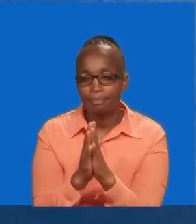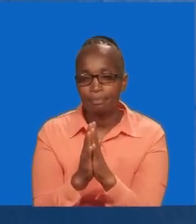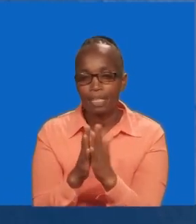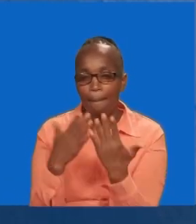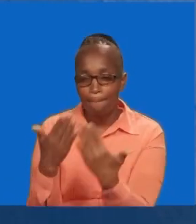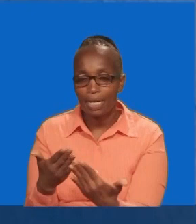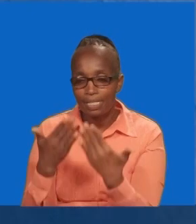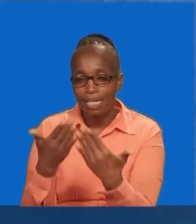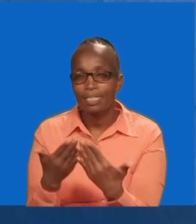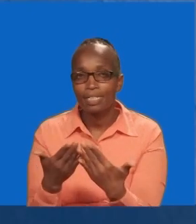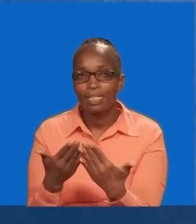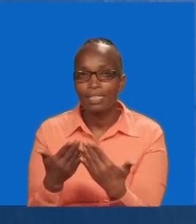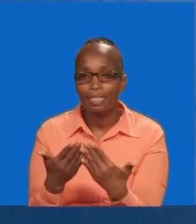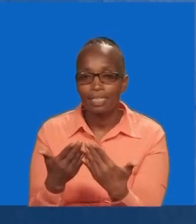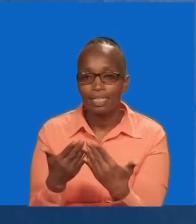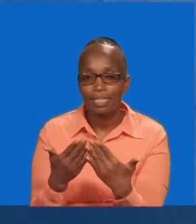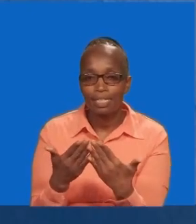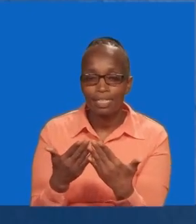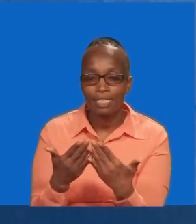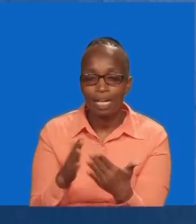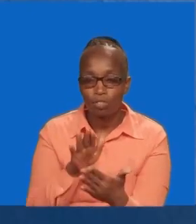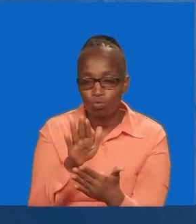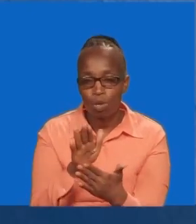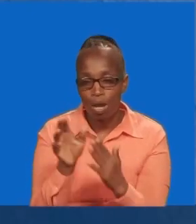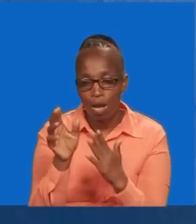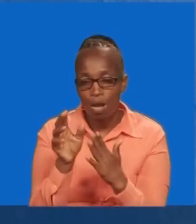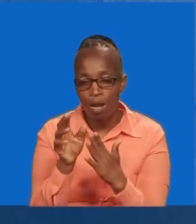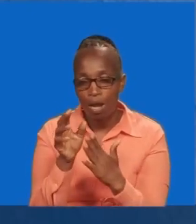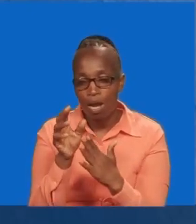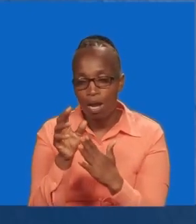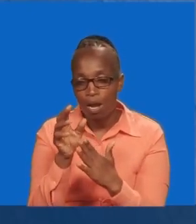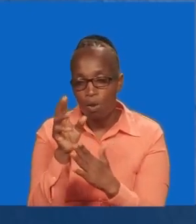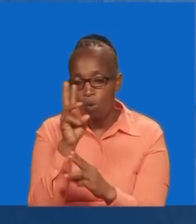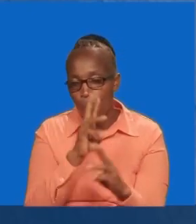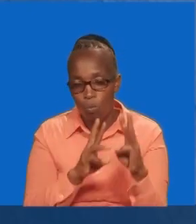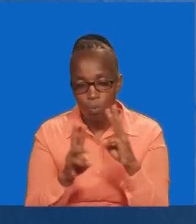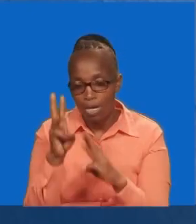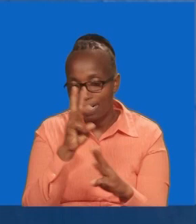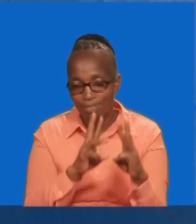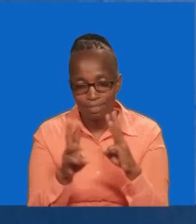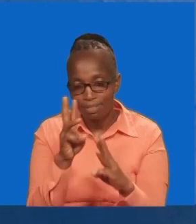Yani peleka vita zako katika magoti, na hautaweza